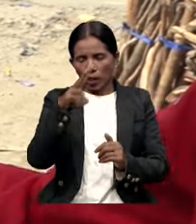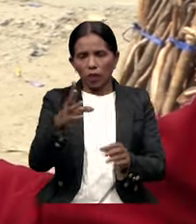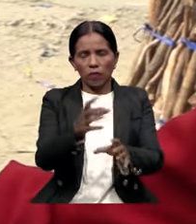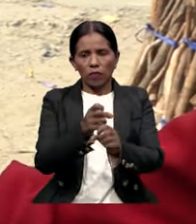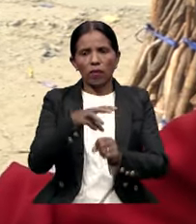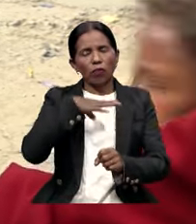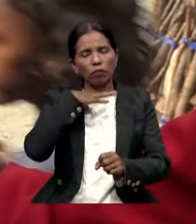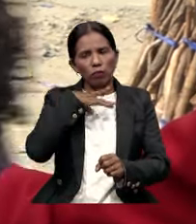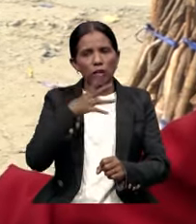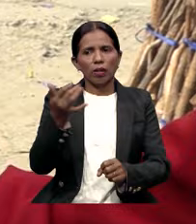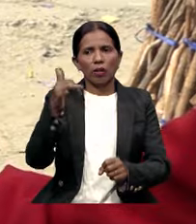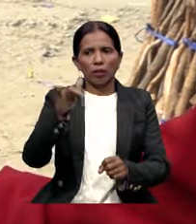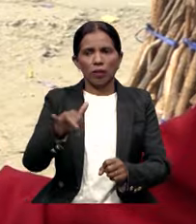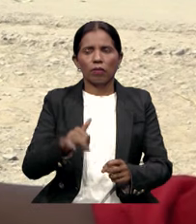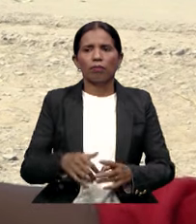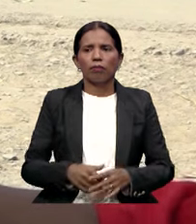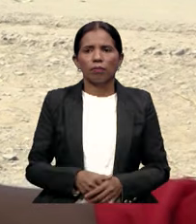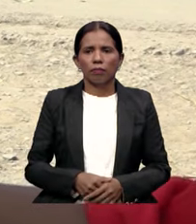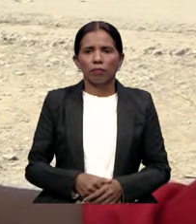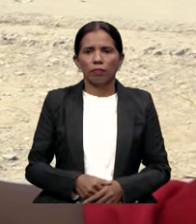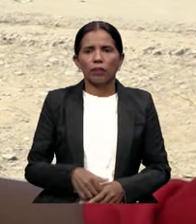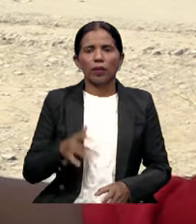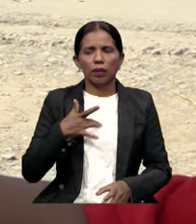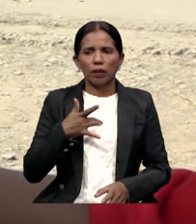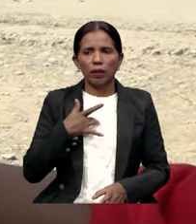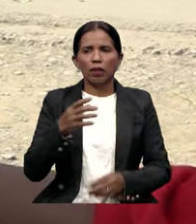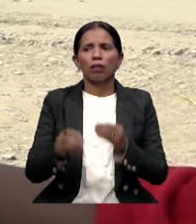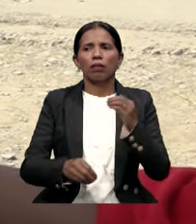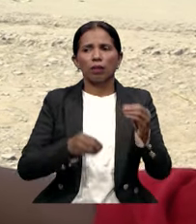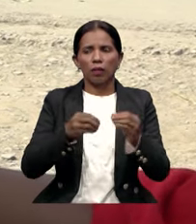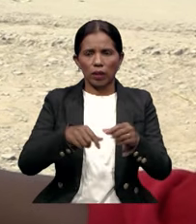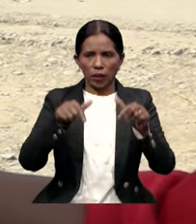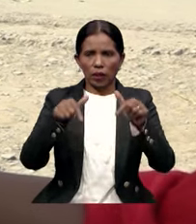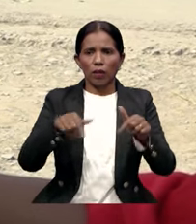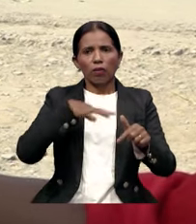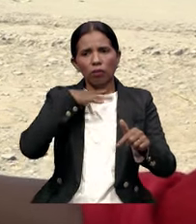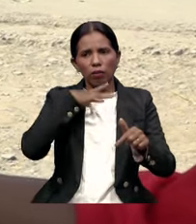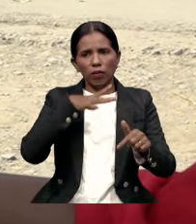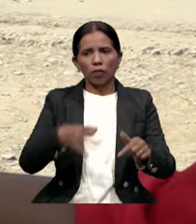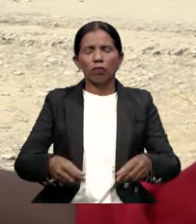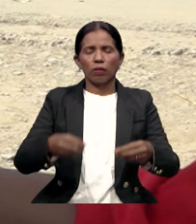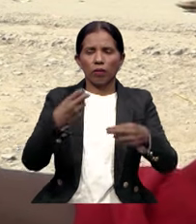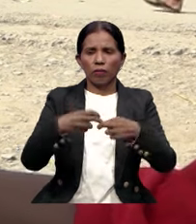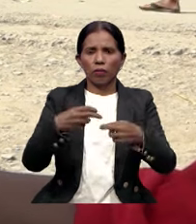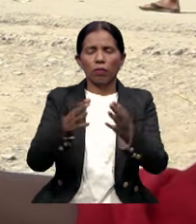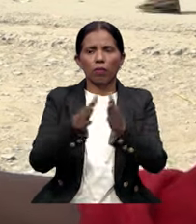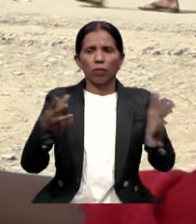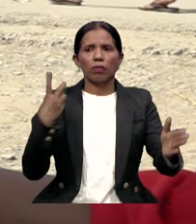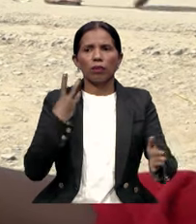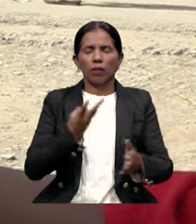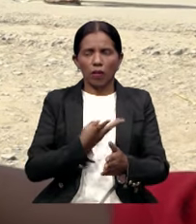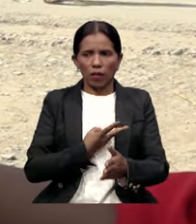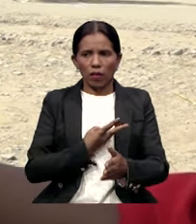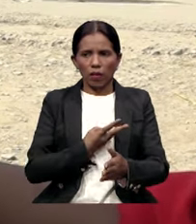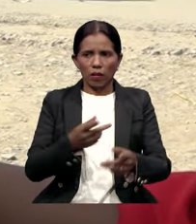ne be seguro. Senti kata iha ne li su ne foi impacto bot te wes ba ami